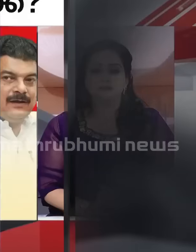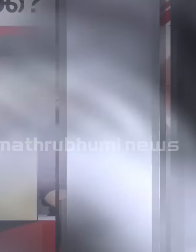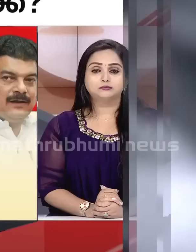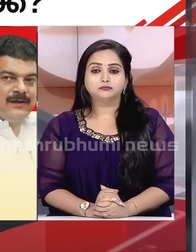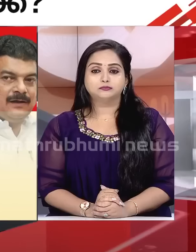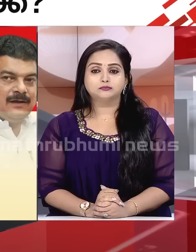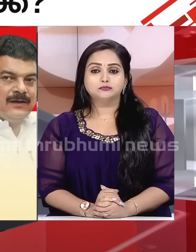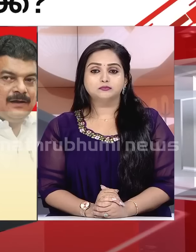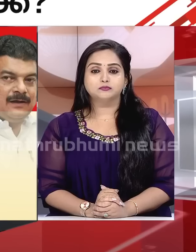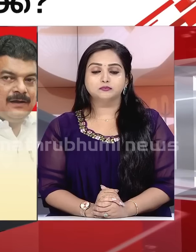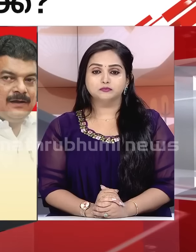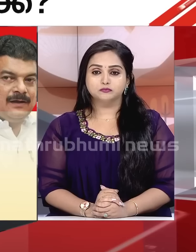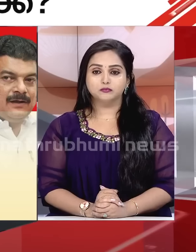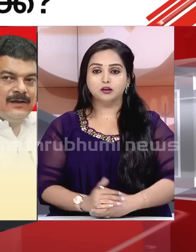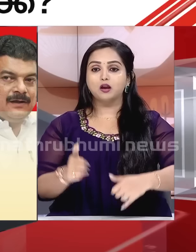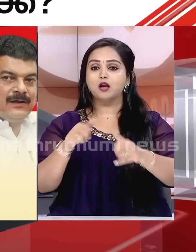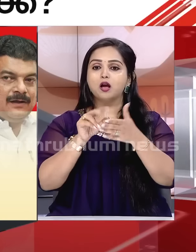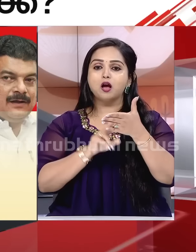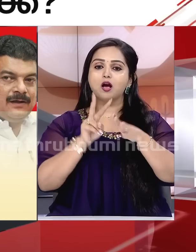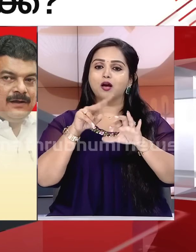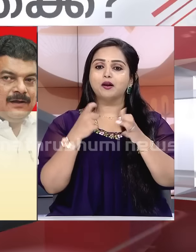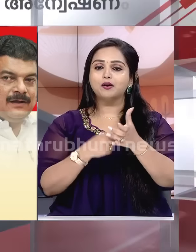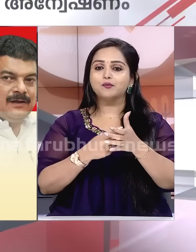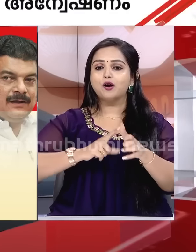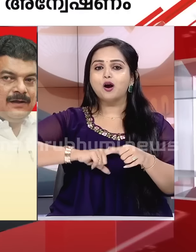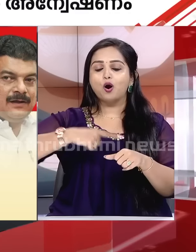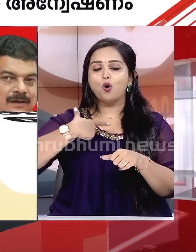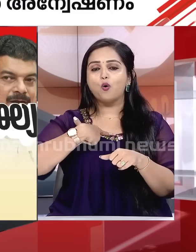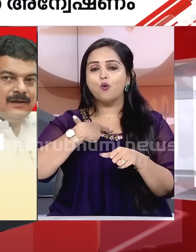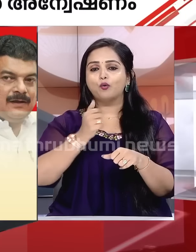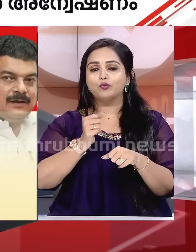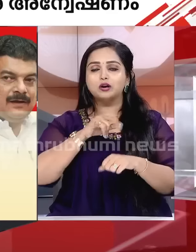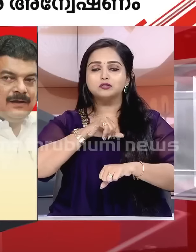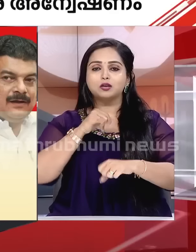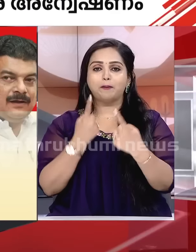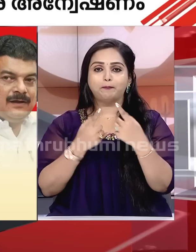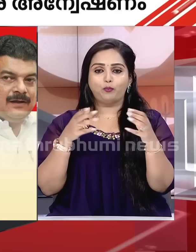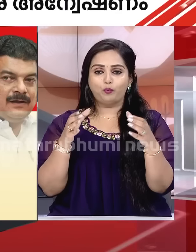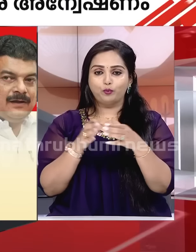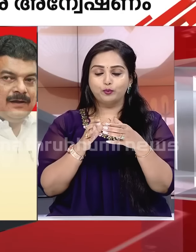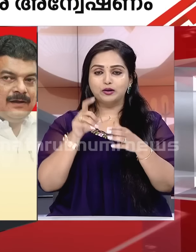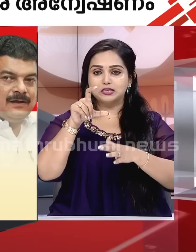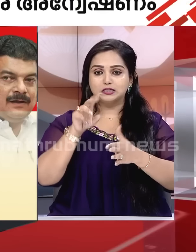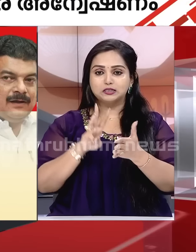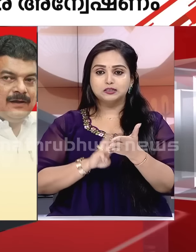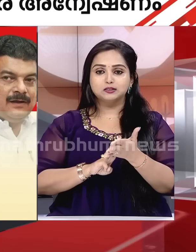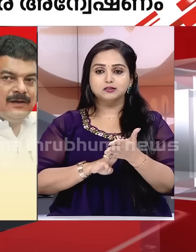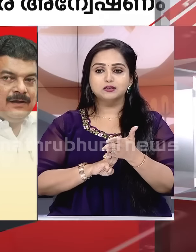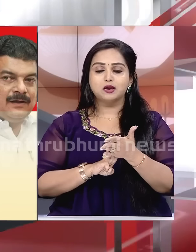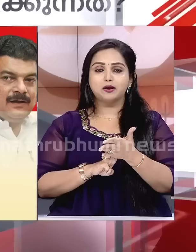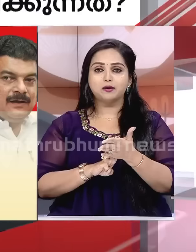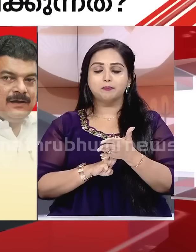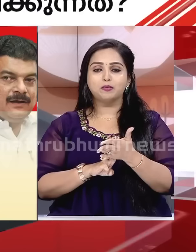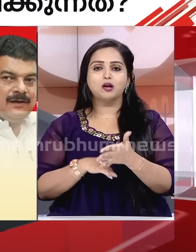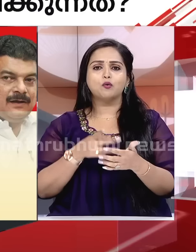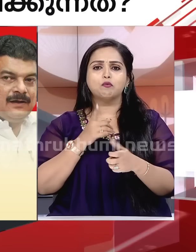PV അൻവർ ഇത്ര ധൈര്യസമേതം അതേ പാർട്ടിയിലെ മുഖ്യമന്ത്രിയെ ഒരു പരിധിവരെ